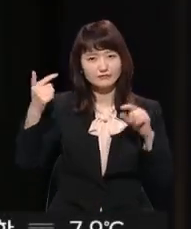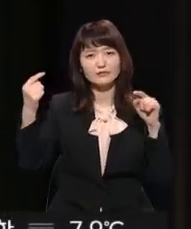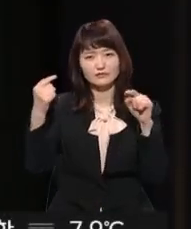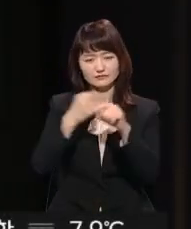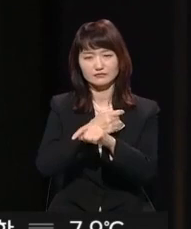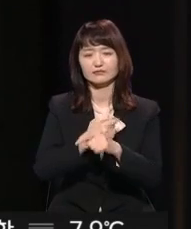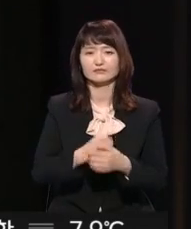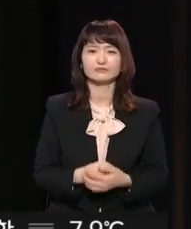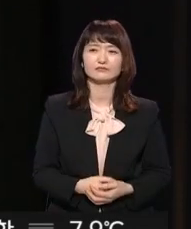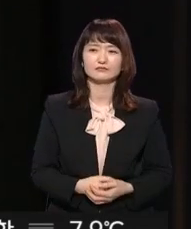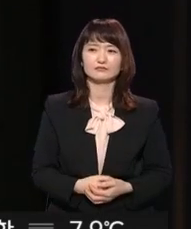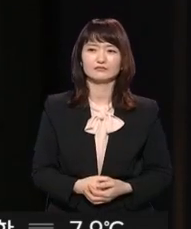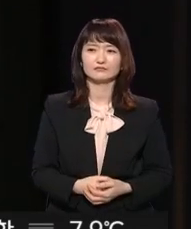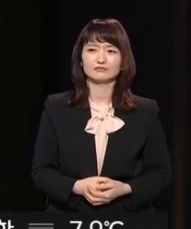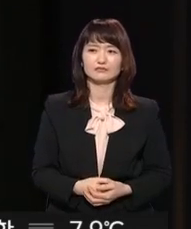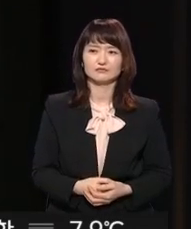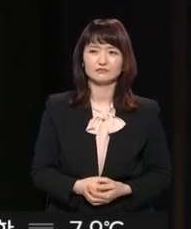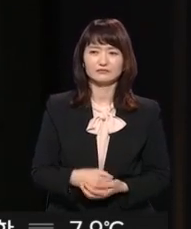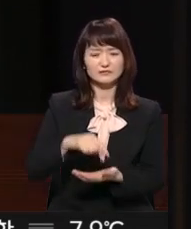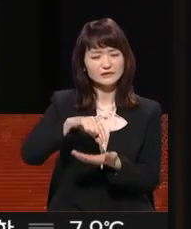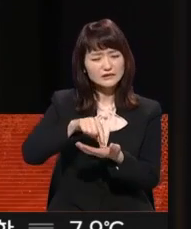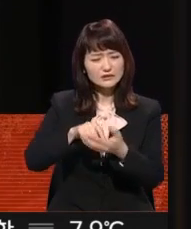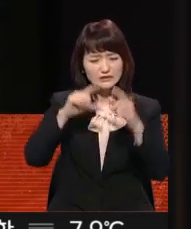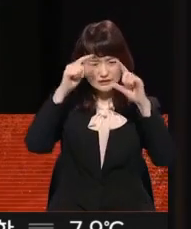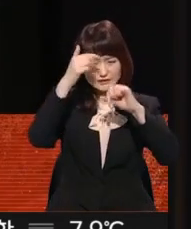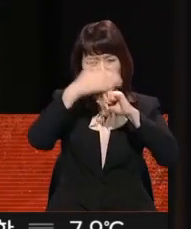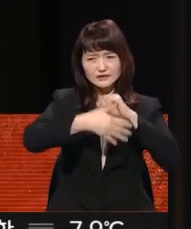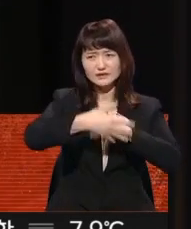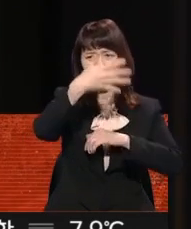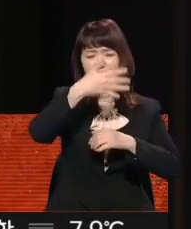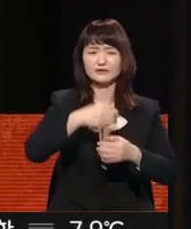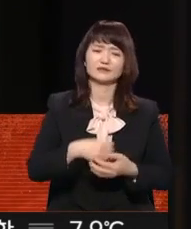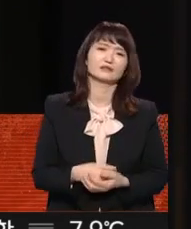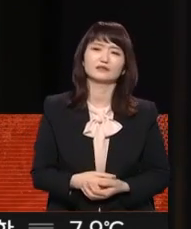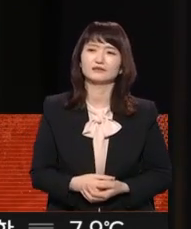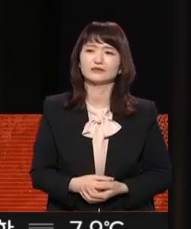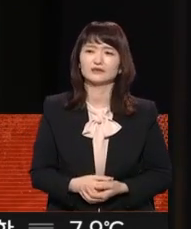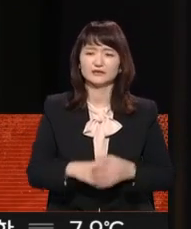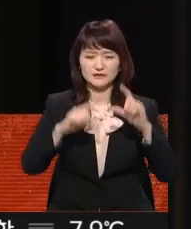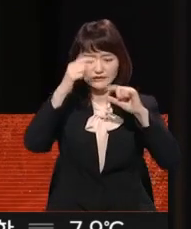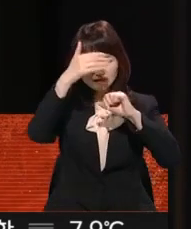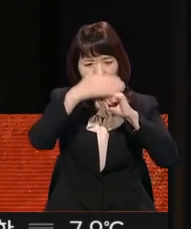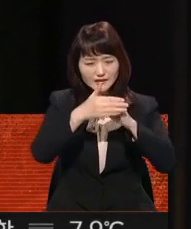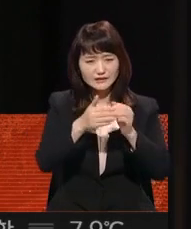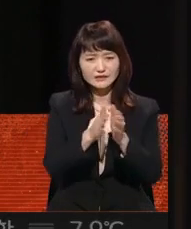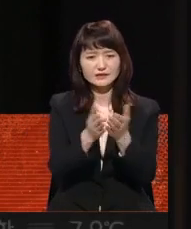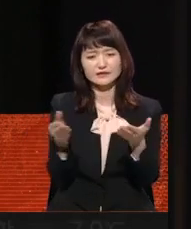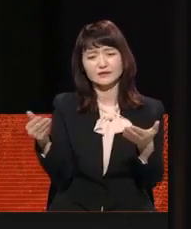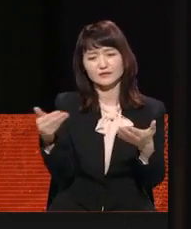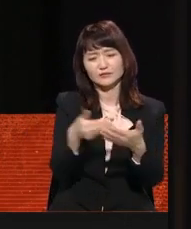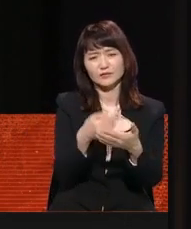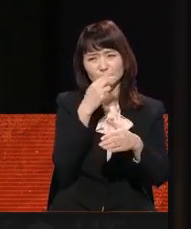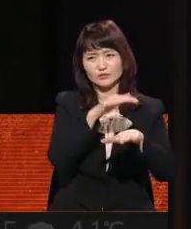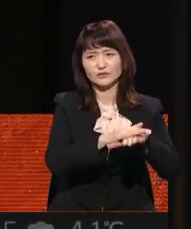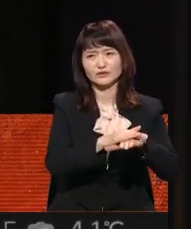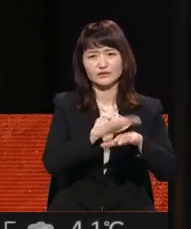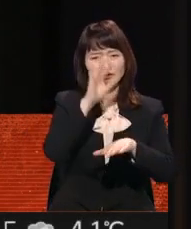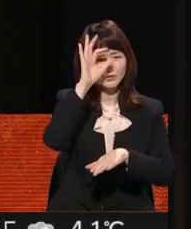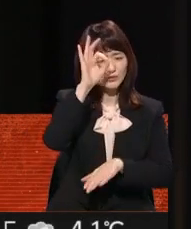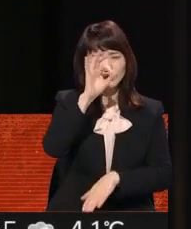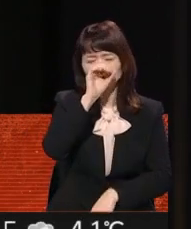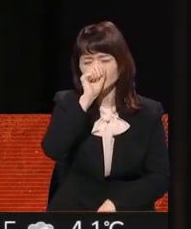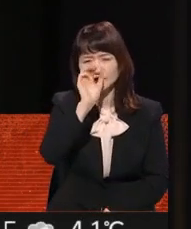같아요 일단 우경민님은 좀 적당한 사진을 올려라 파리 님은 그냥 사진첩에만 보관해라 스르륵님 솔직히 보기 안 좋음이라고